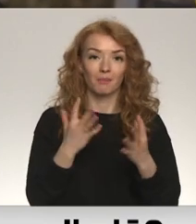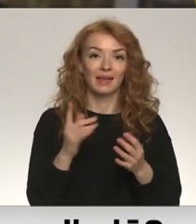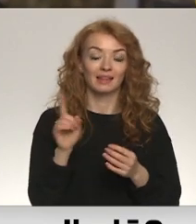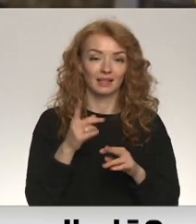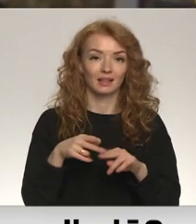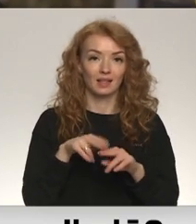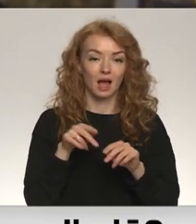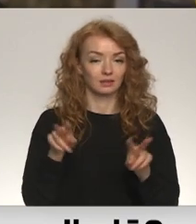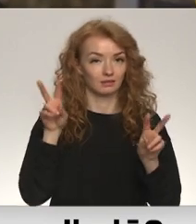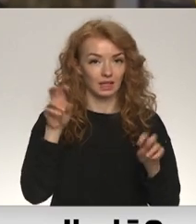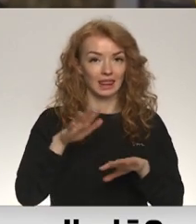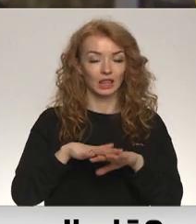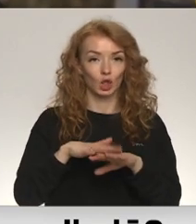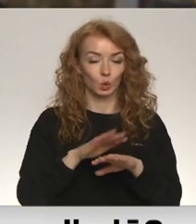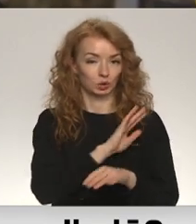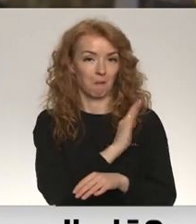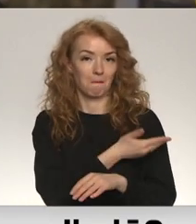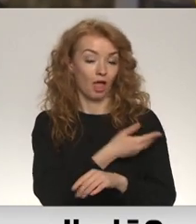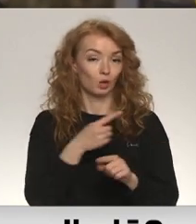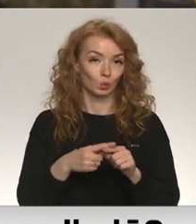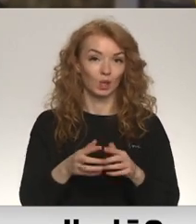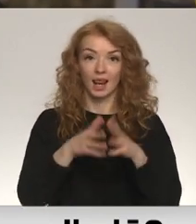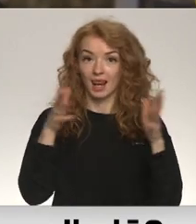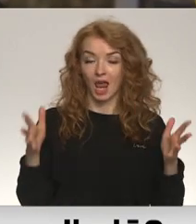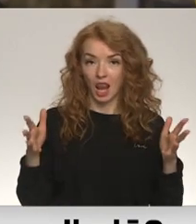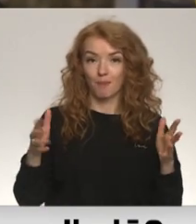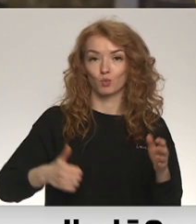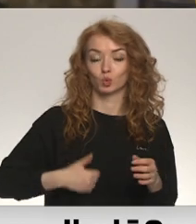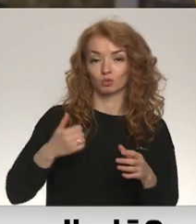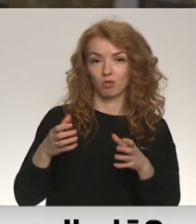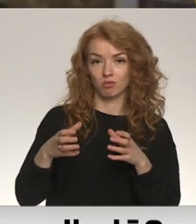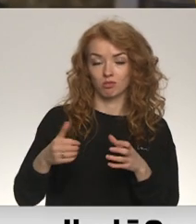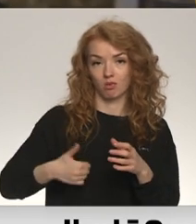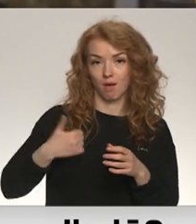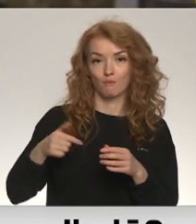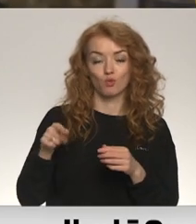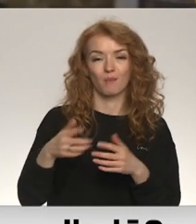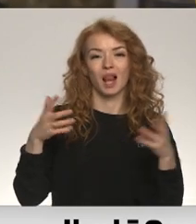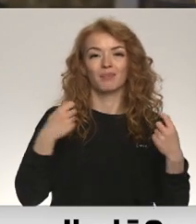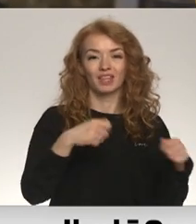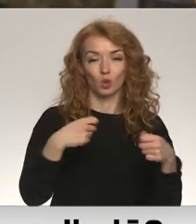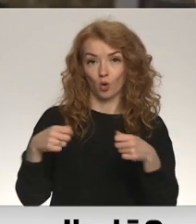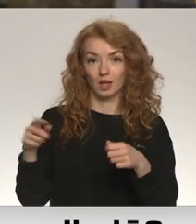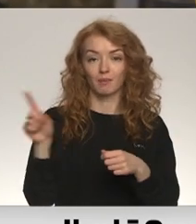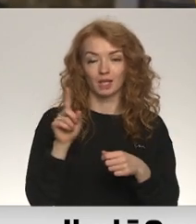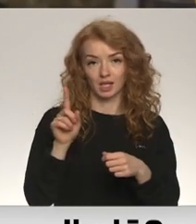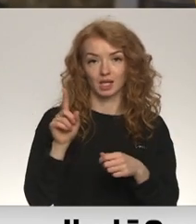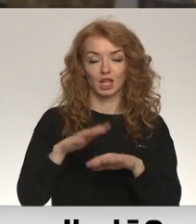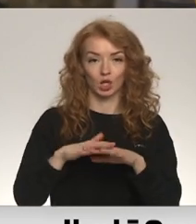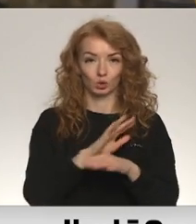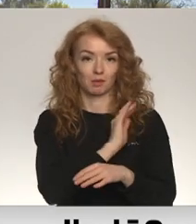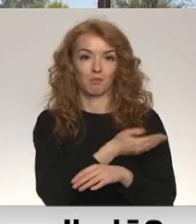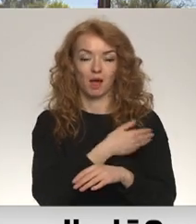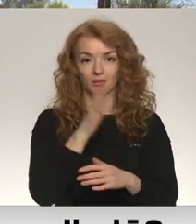tāds termins kā tirgus spēks, un lieliem uzņēmumiem, lieliem tirgotājiem ir tirgus spēks lielāks